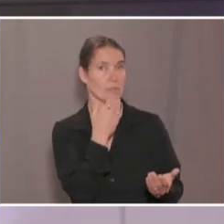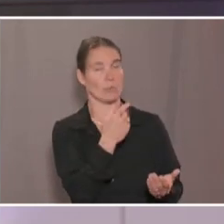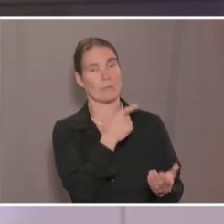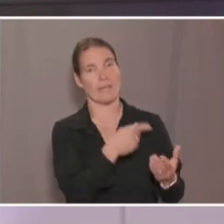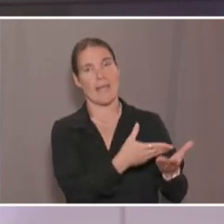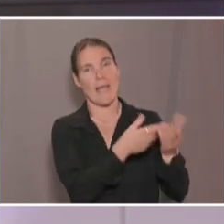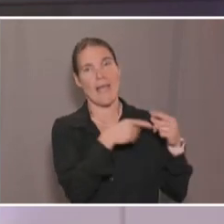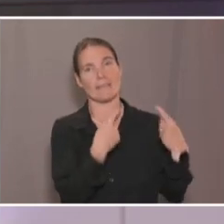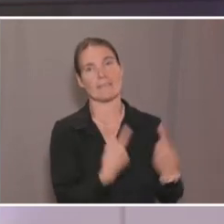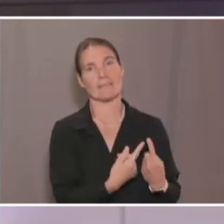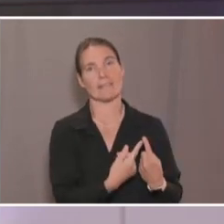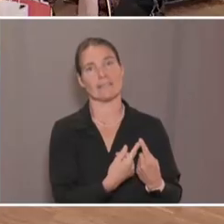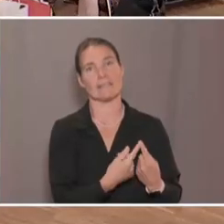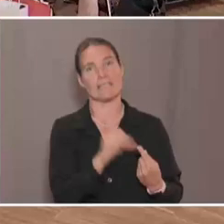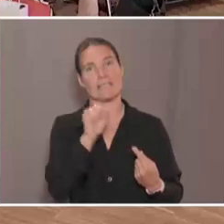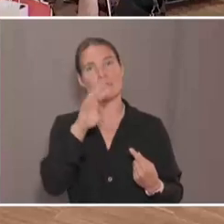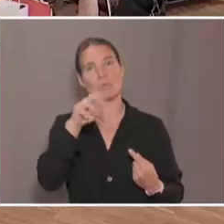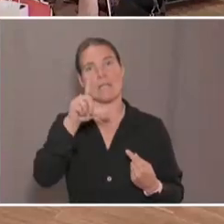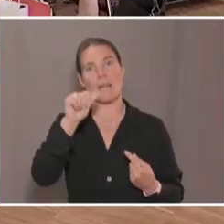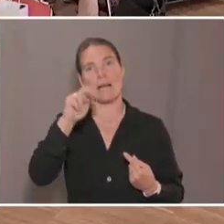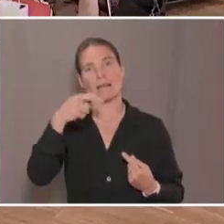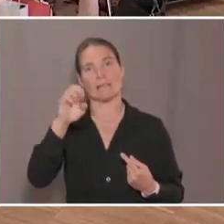Flensburger Oberbürgermeisterin Simone Lange.